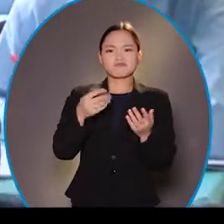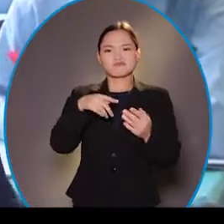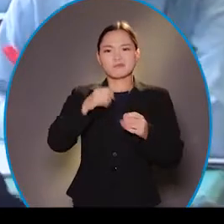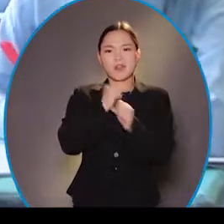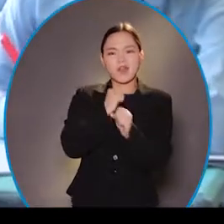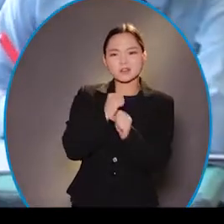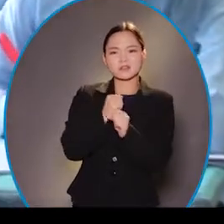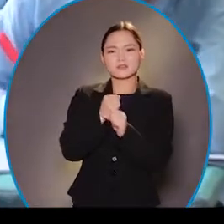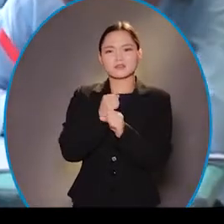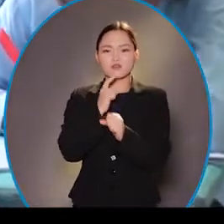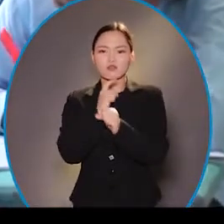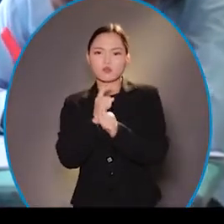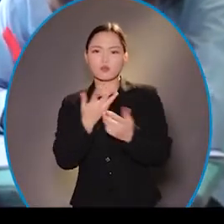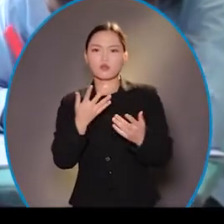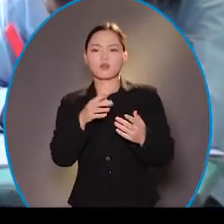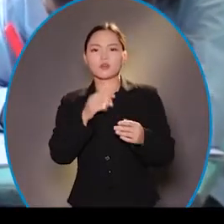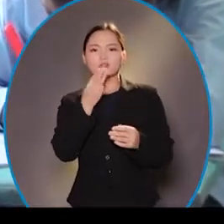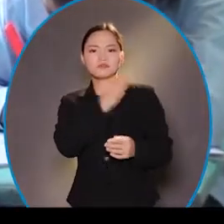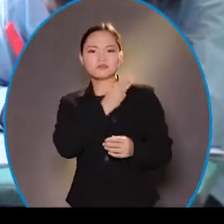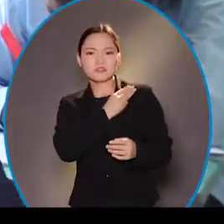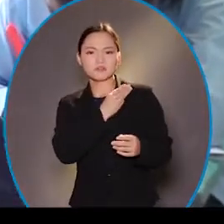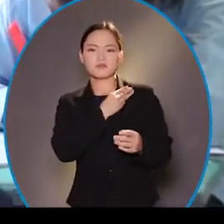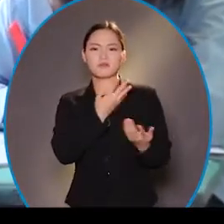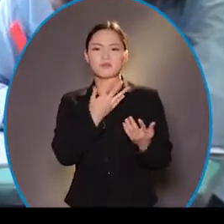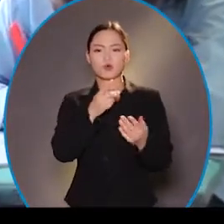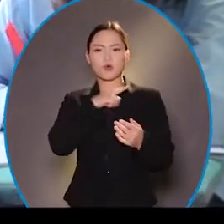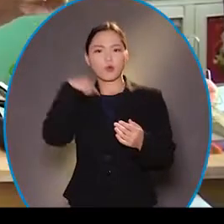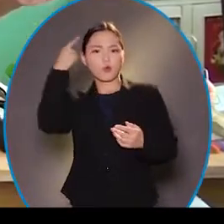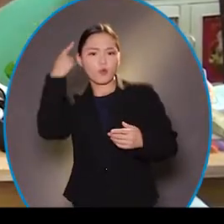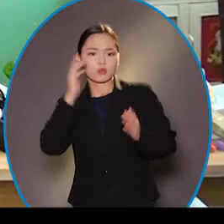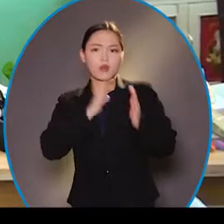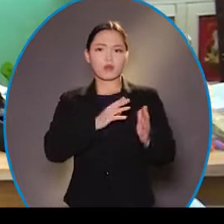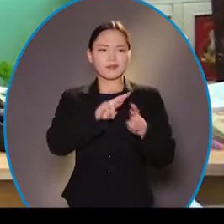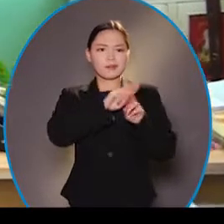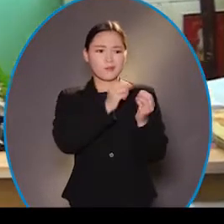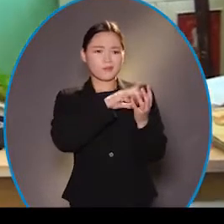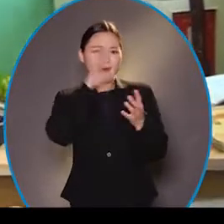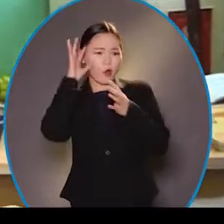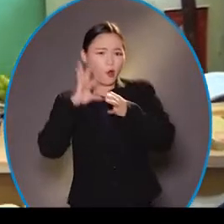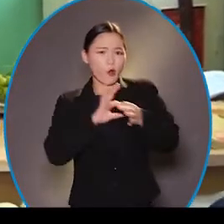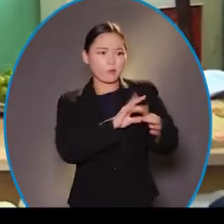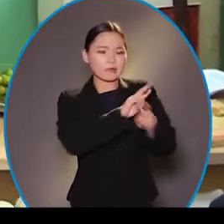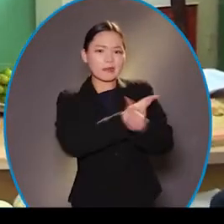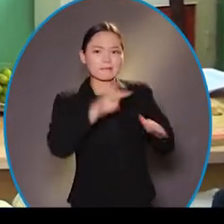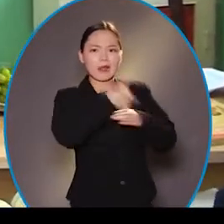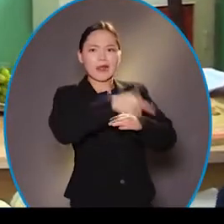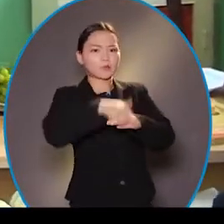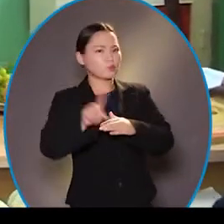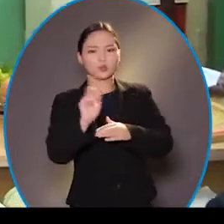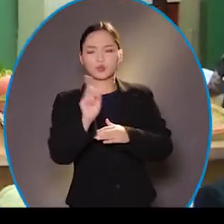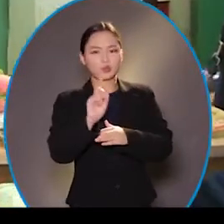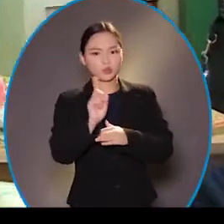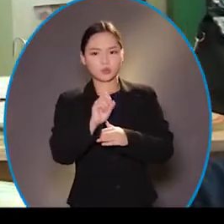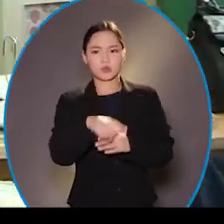эрхэлсэн ажил, албан тушаал, шашин шүтлэг, үзэл бодлоор нь ялгуурлан гадуурхахгүй байх. Их хэлээрээ